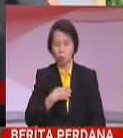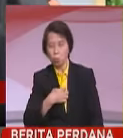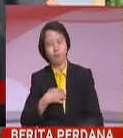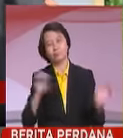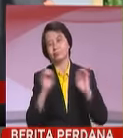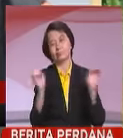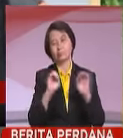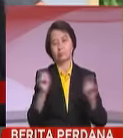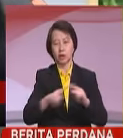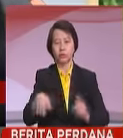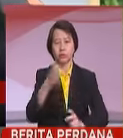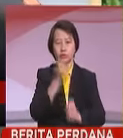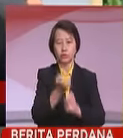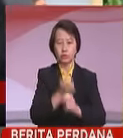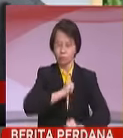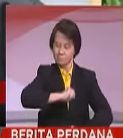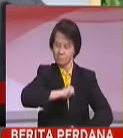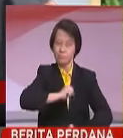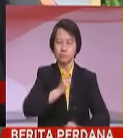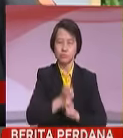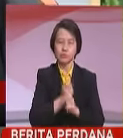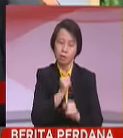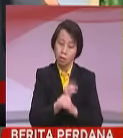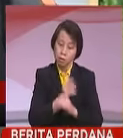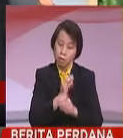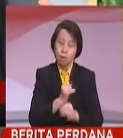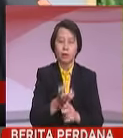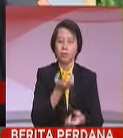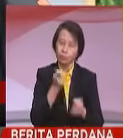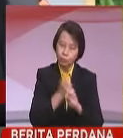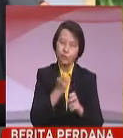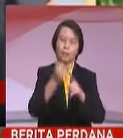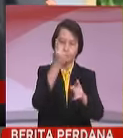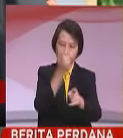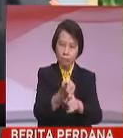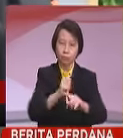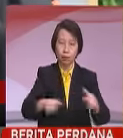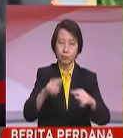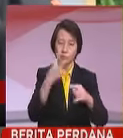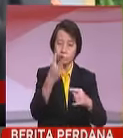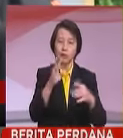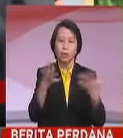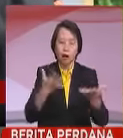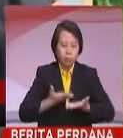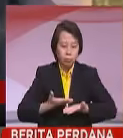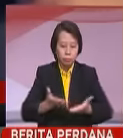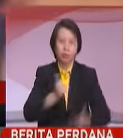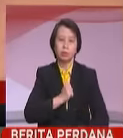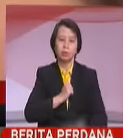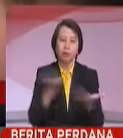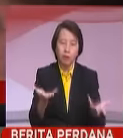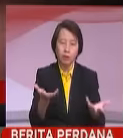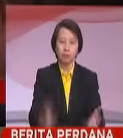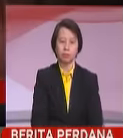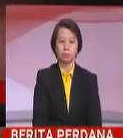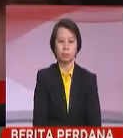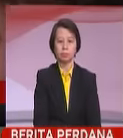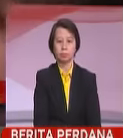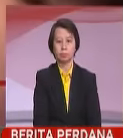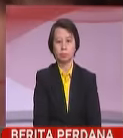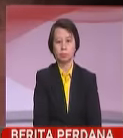apa kan. Tapi susah, struggle. Itu semua struggle dengan keadaan sekarang ni. Ya. Cuma tengok macam mana kita nak bawa diri kita lah.